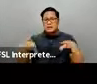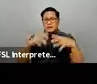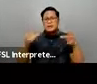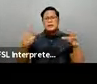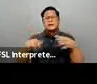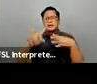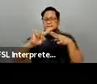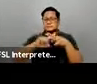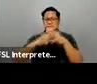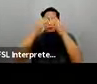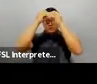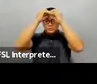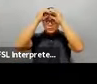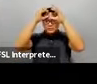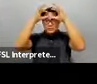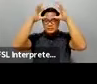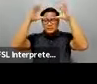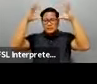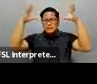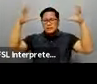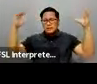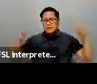sa guni-guni.